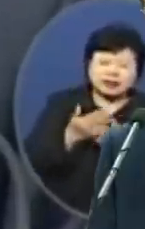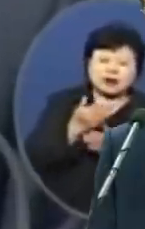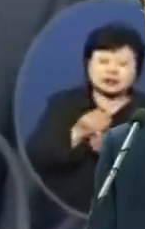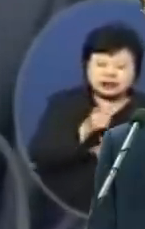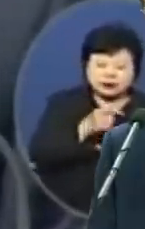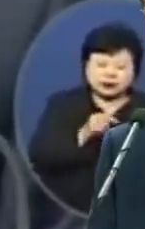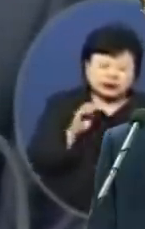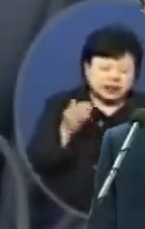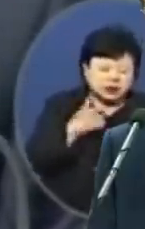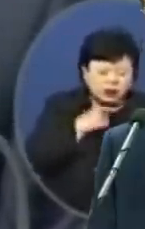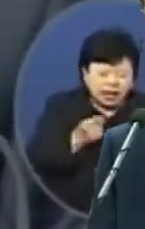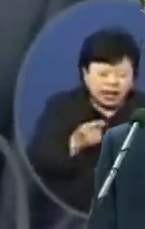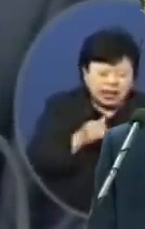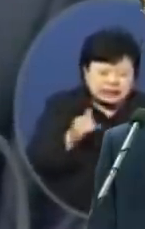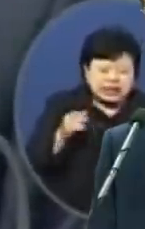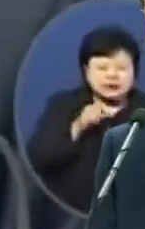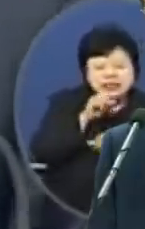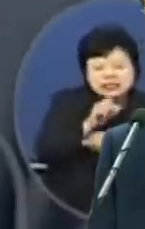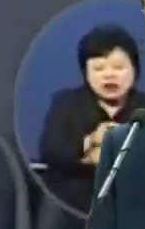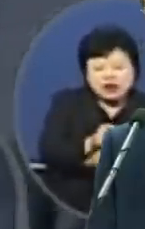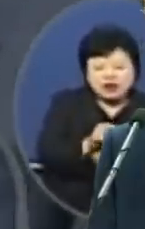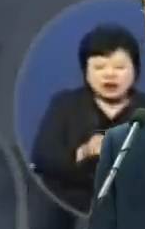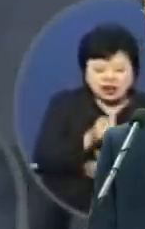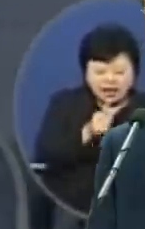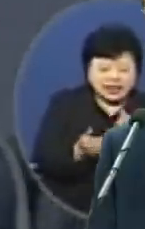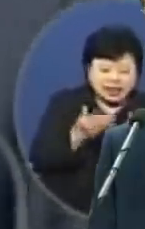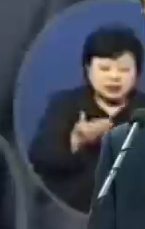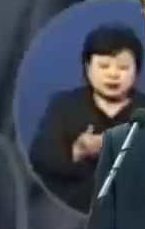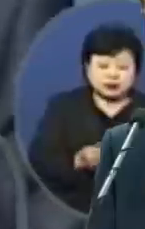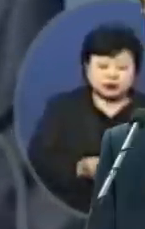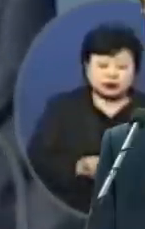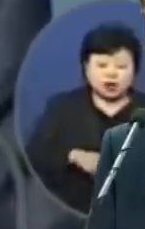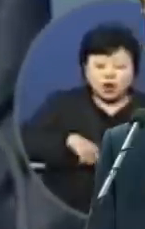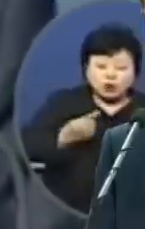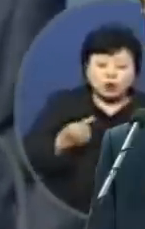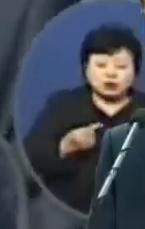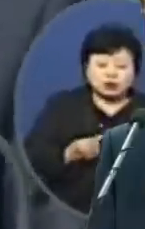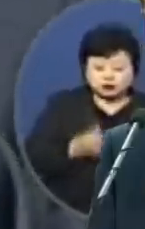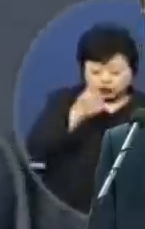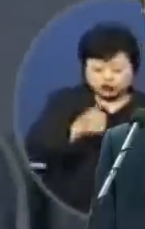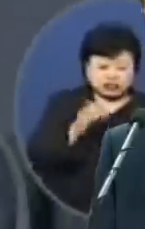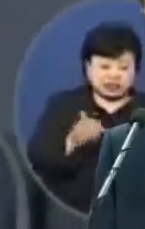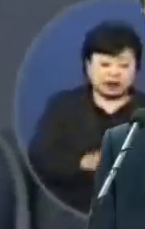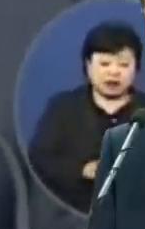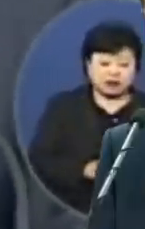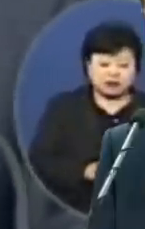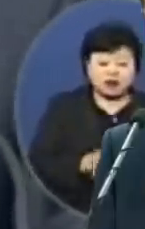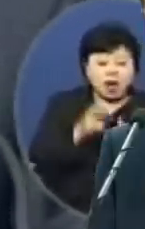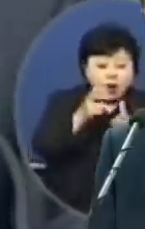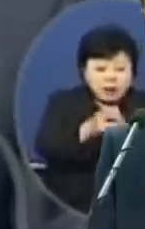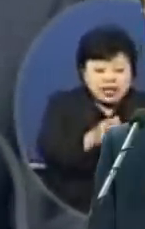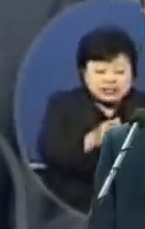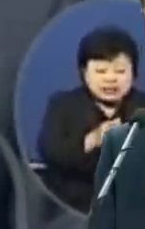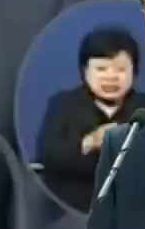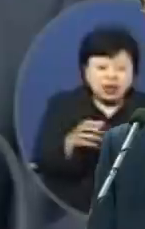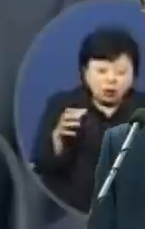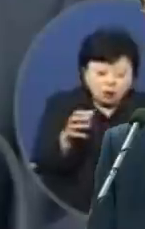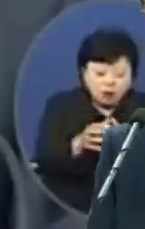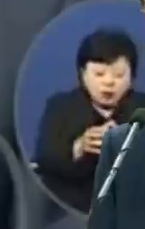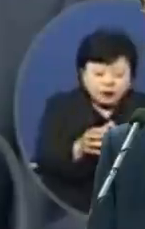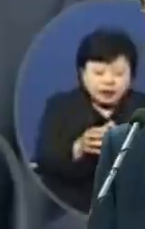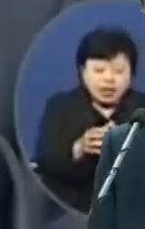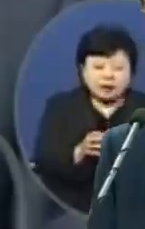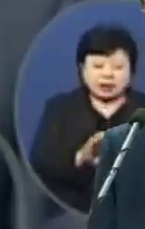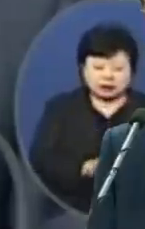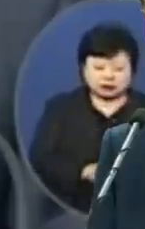것이 인간의 성격인 것입니다. 하나님으로부터 독립된 주인이 되어 반역으로 뭉쳐자고 마음을 결심을